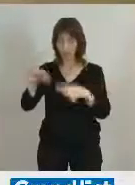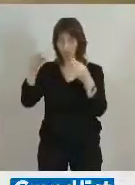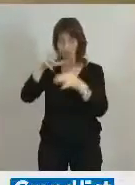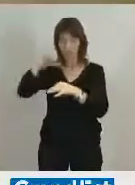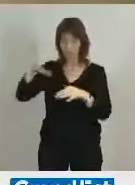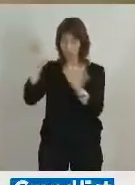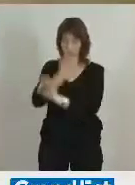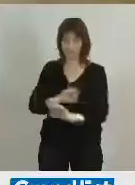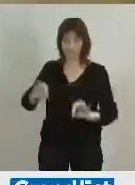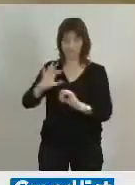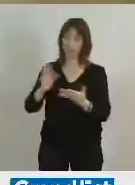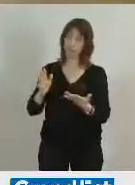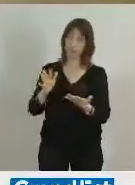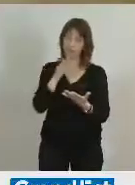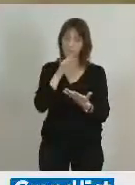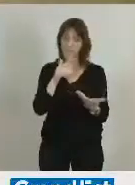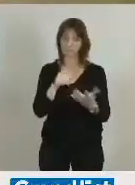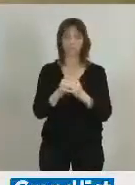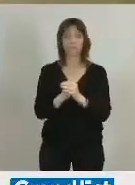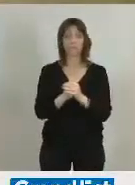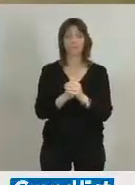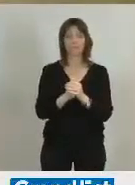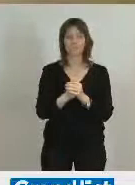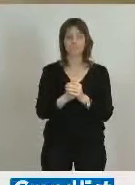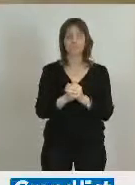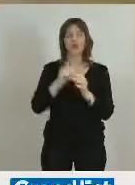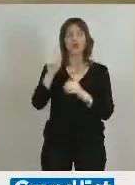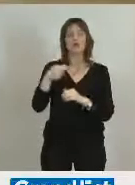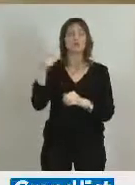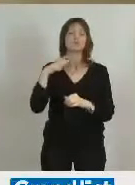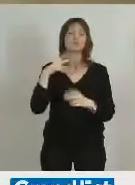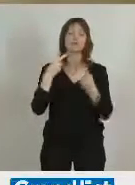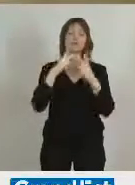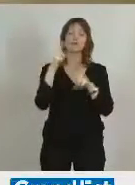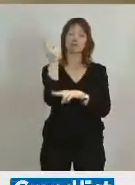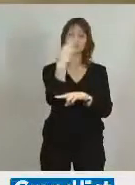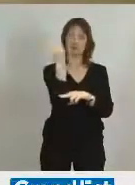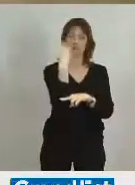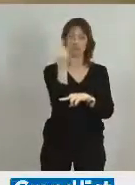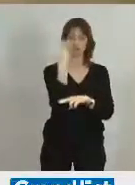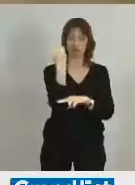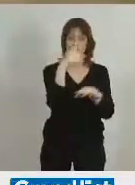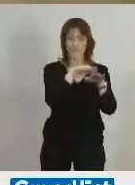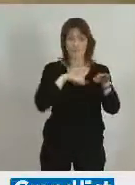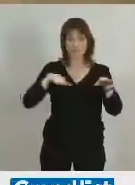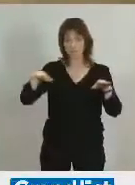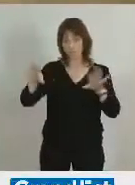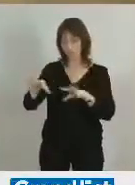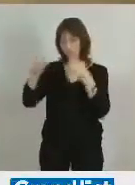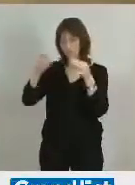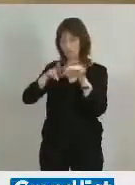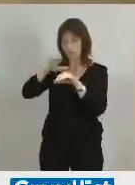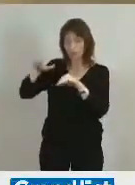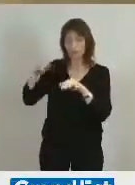loger. Hormis les principales villes universitaires, les difficultés pour trouver un logement restent